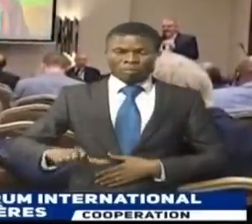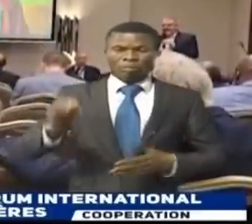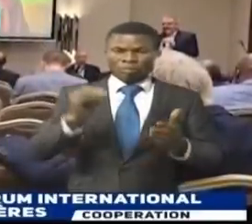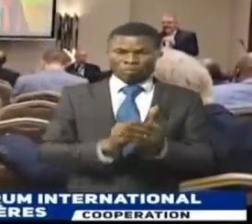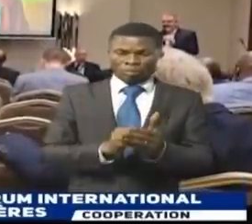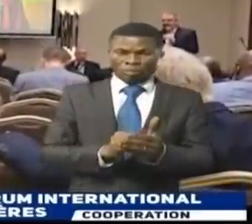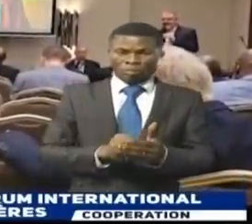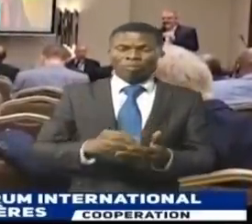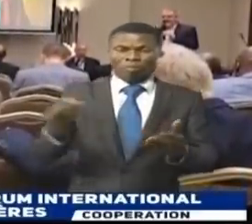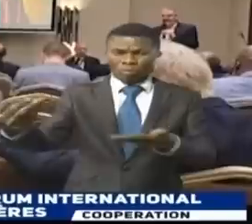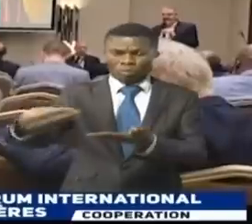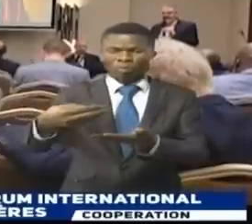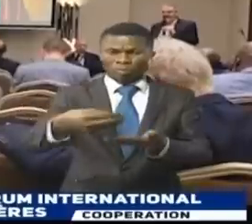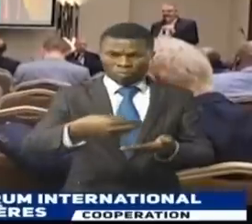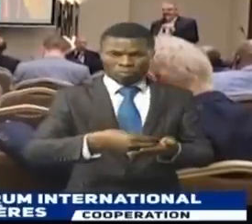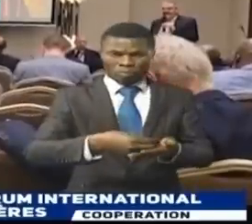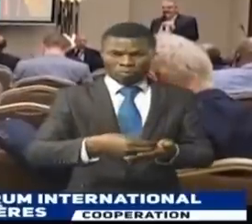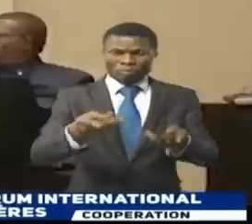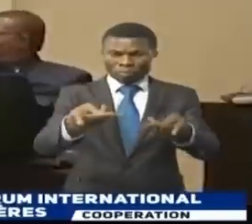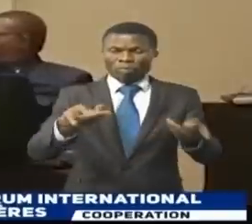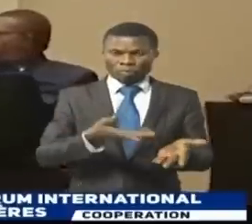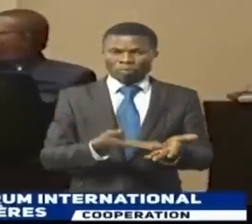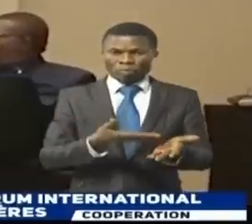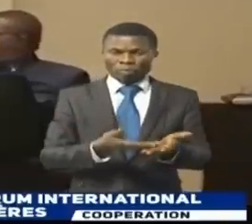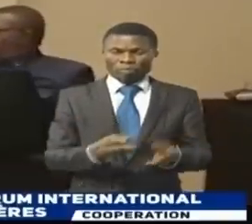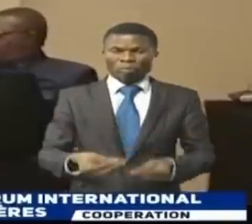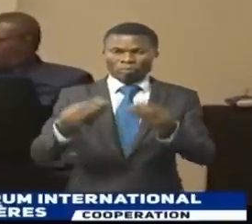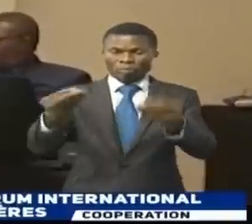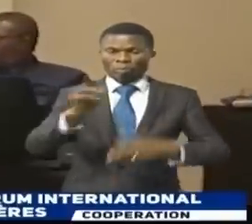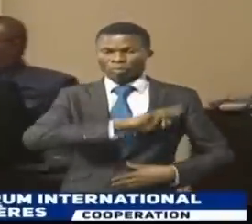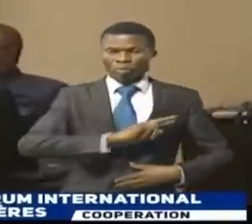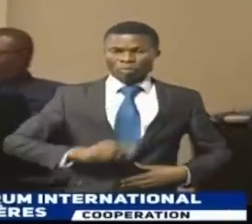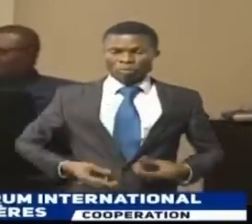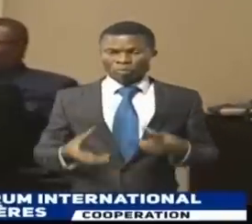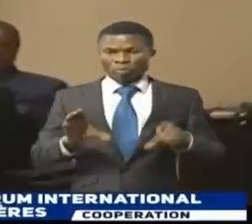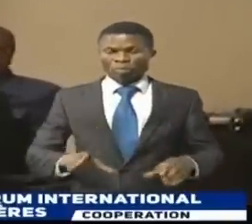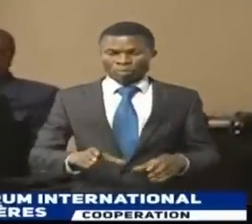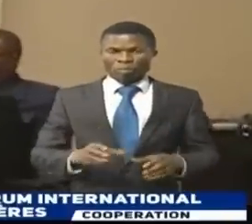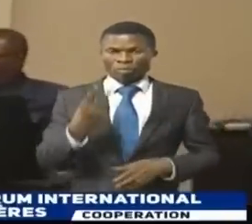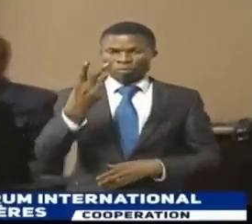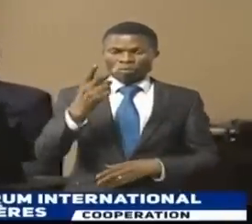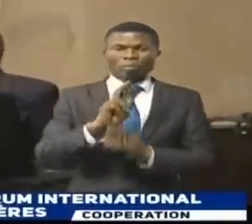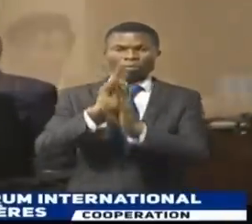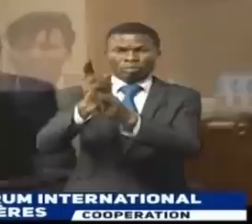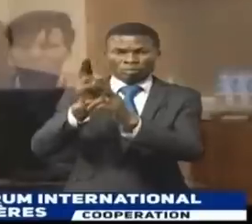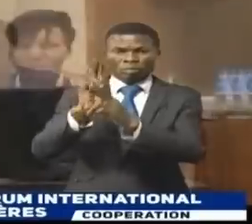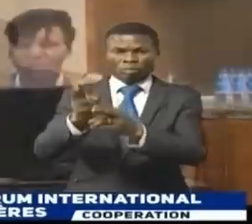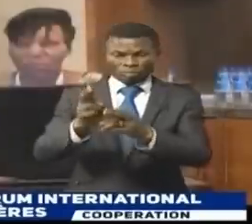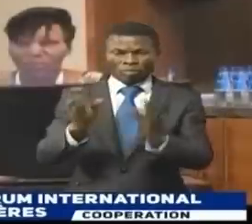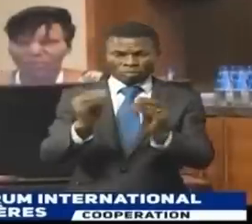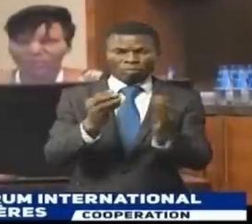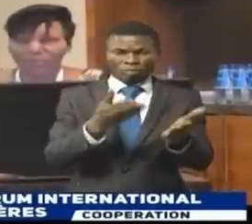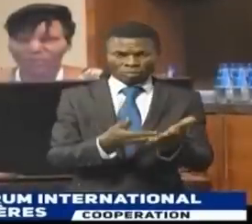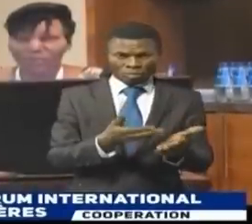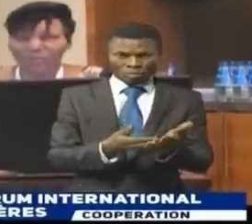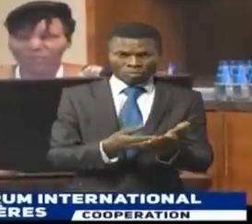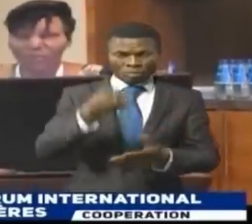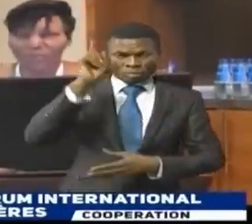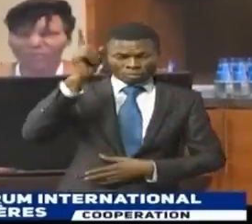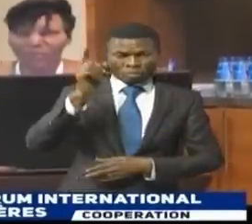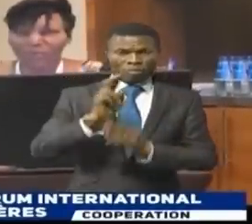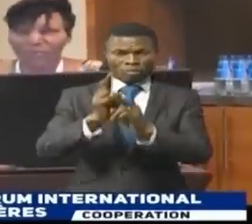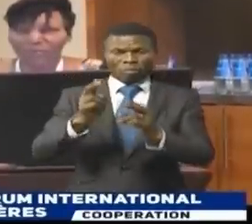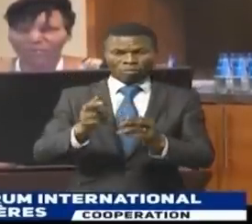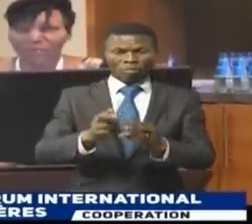avec ses cotisations, cette position a offert à la RDC deux exposés au cours de ses assises. Le premier avec